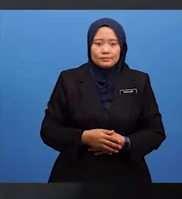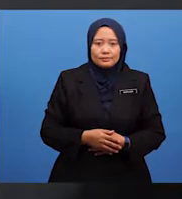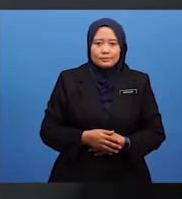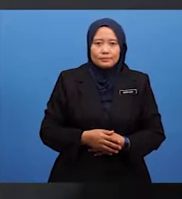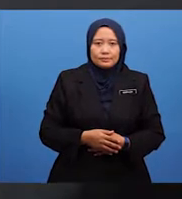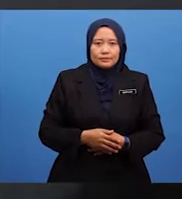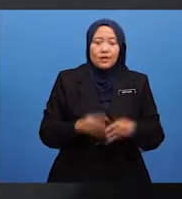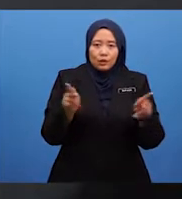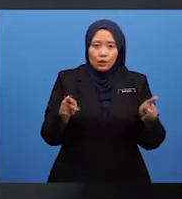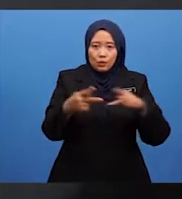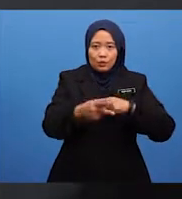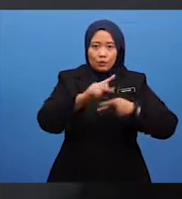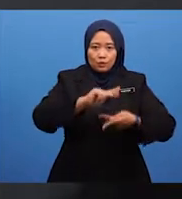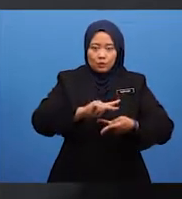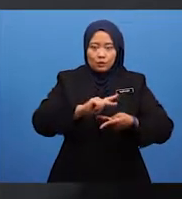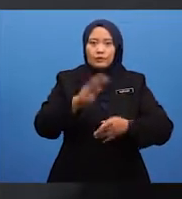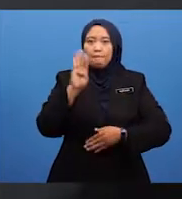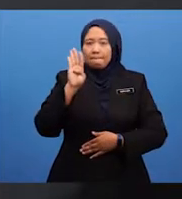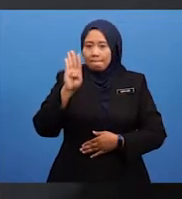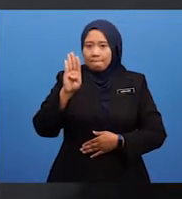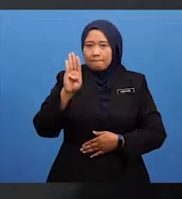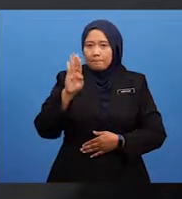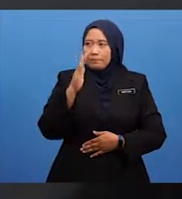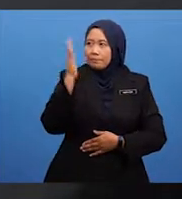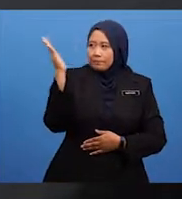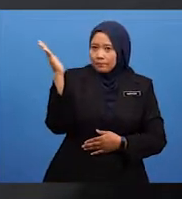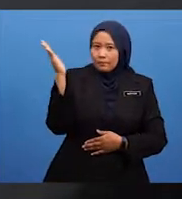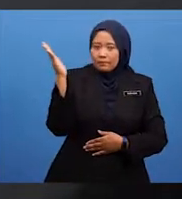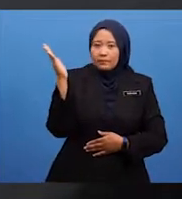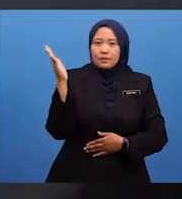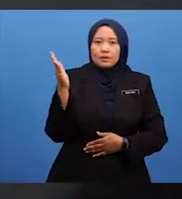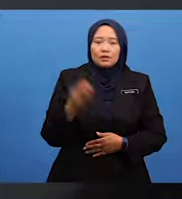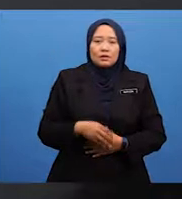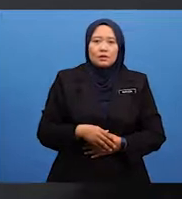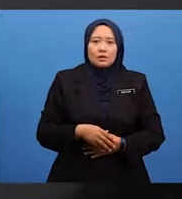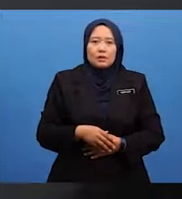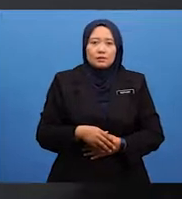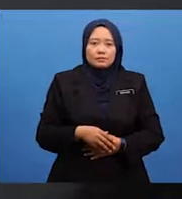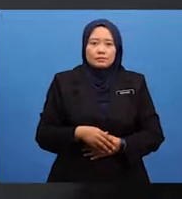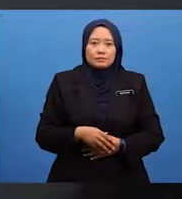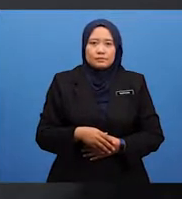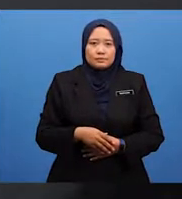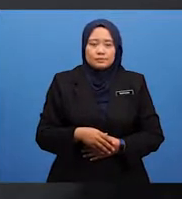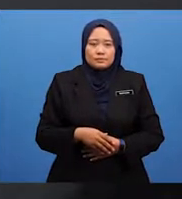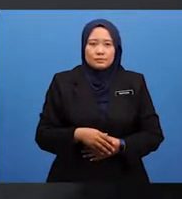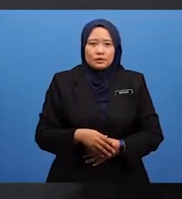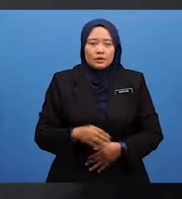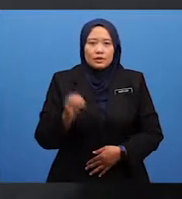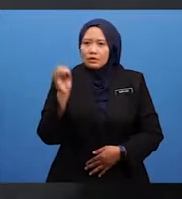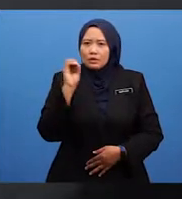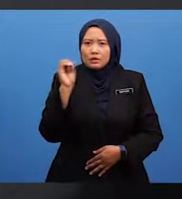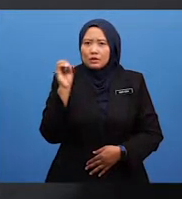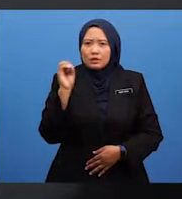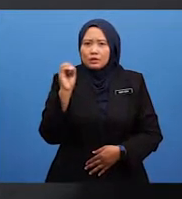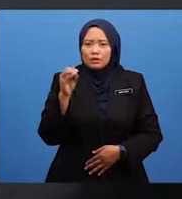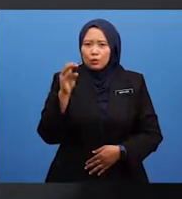Manakala kotak B, cikgu isi penuh dengan udara. Dengan kata lain, kotak B tidak diisi